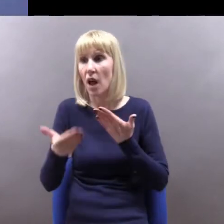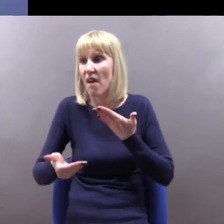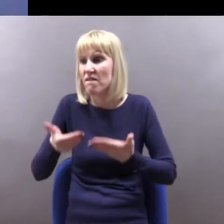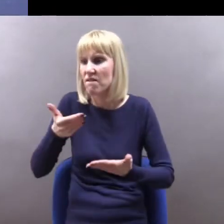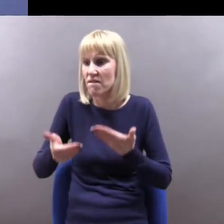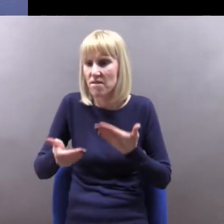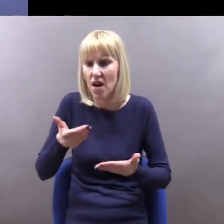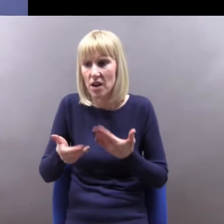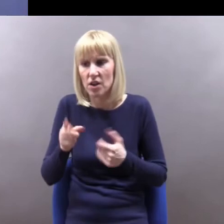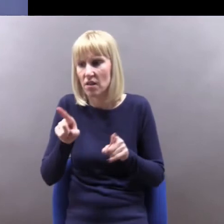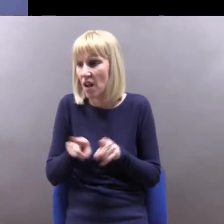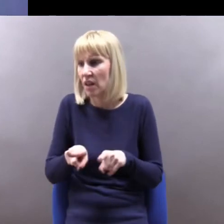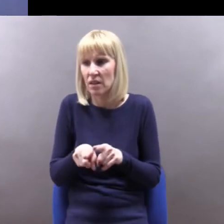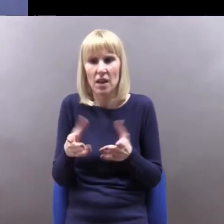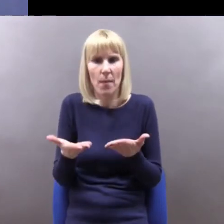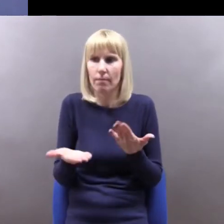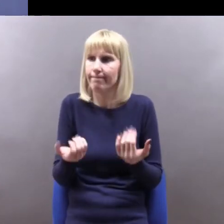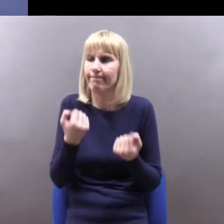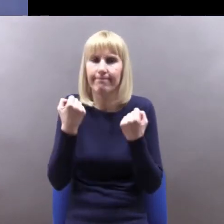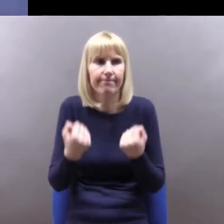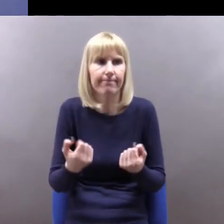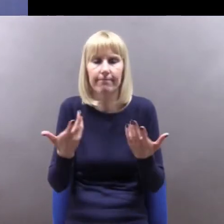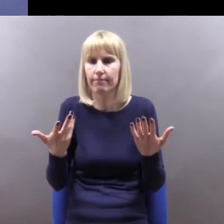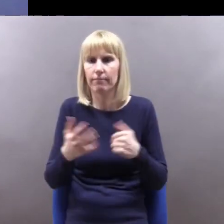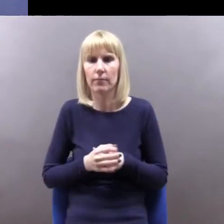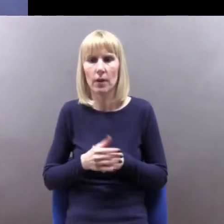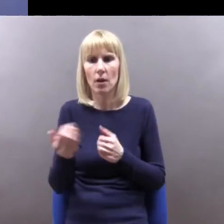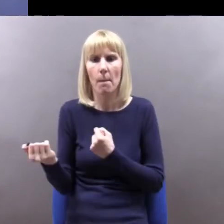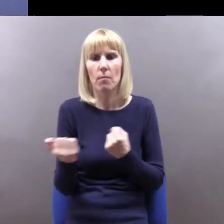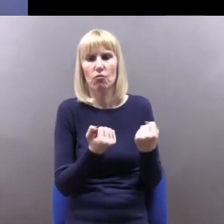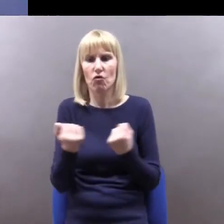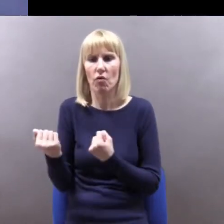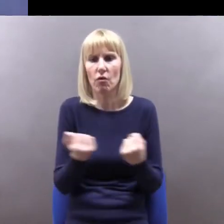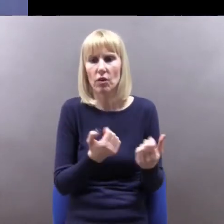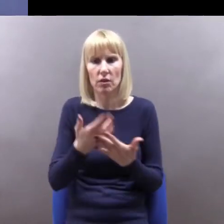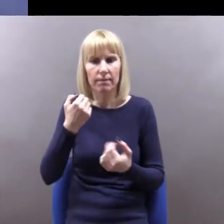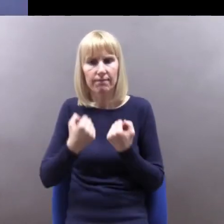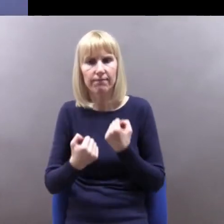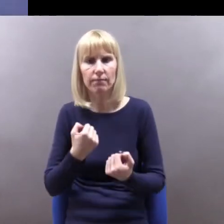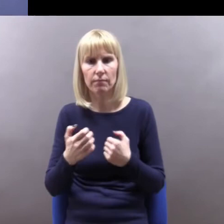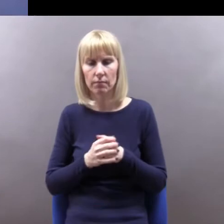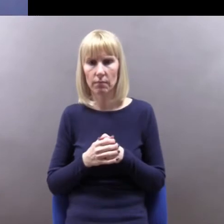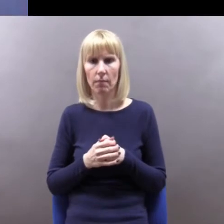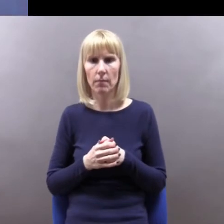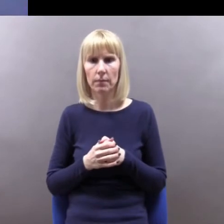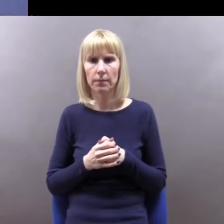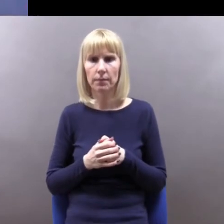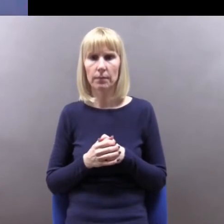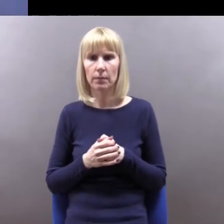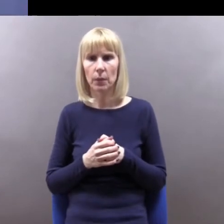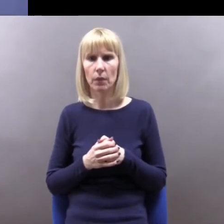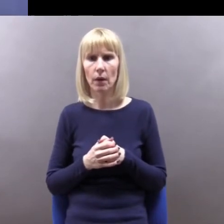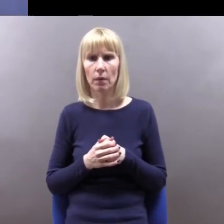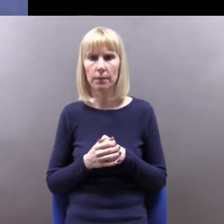też ważyć jakąś tam określoną, mieć określoną wagę, gdzie no, jakieś przenoszenie czy cokolwiek, ale wydaje mi się, że przy